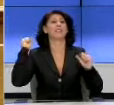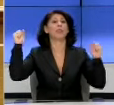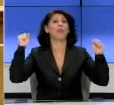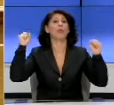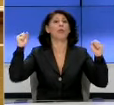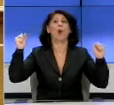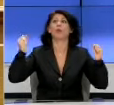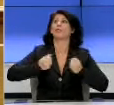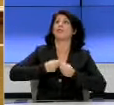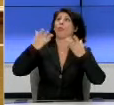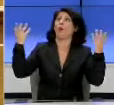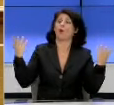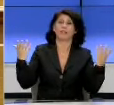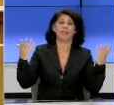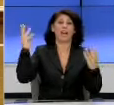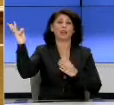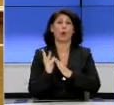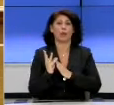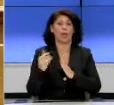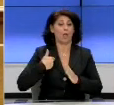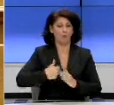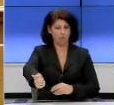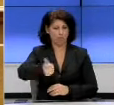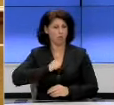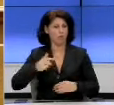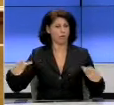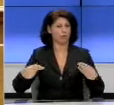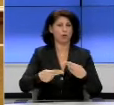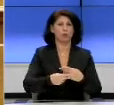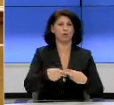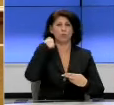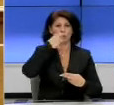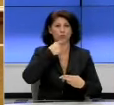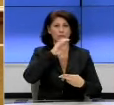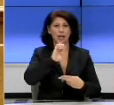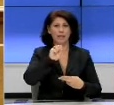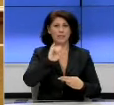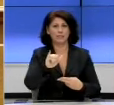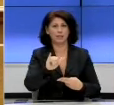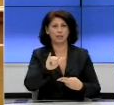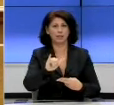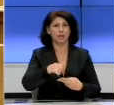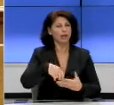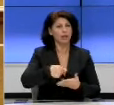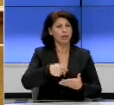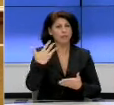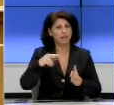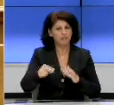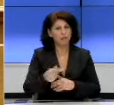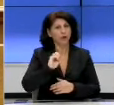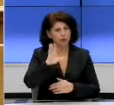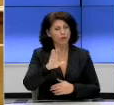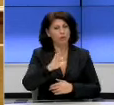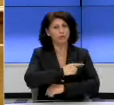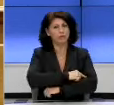εγώ θα είμαι αυτός πρώτος που θα περικόψω μόνιμο προσωπικό από το ΕΣΥ. Και έβαζε 5 ευρώ στα εξωτερικά ιατρία. Και είχε